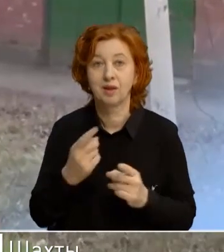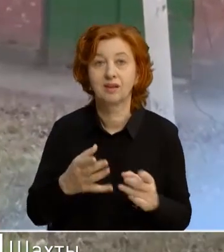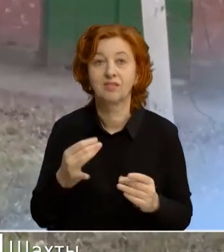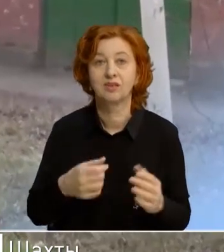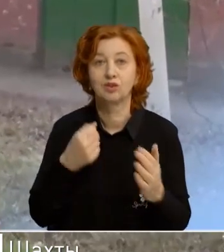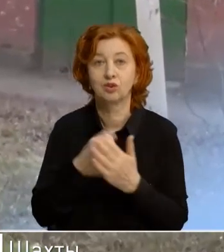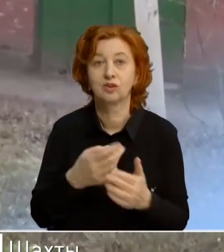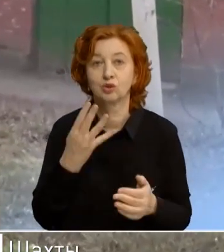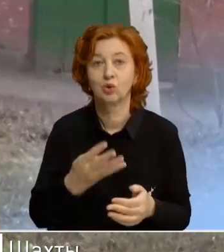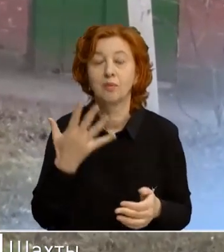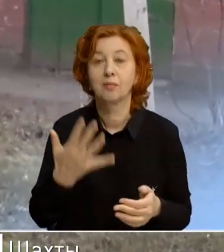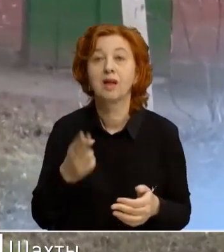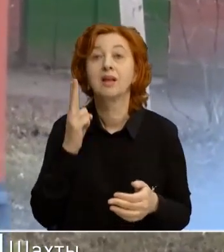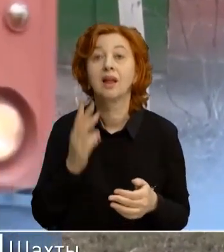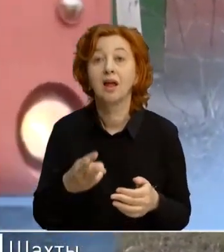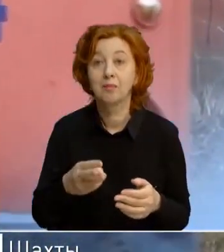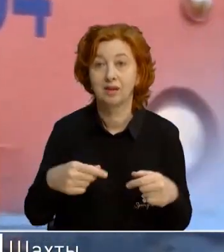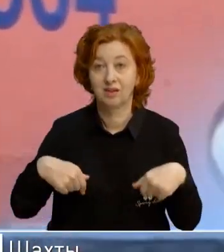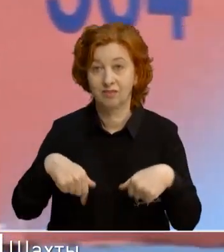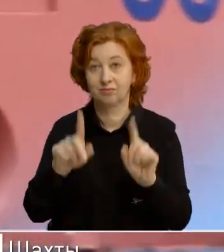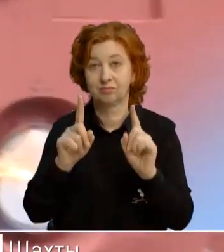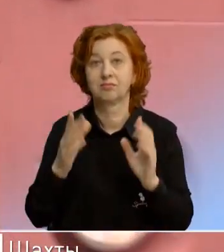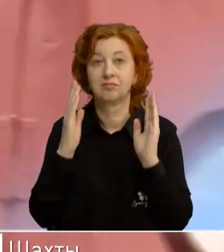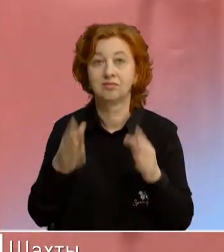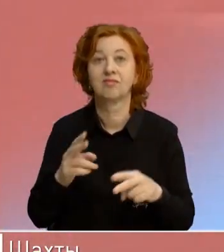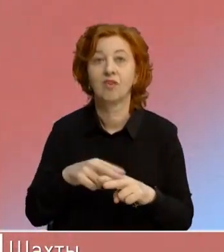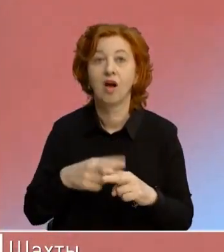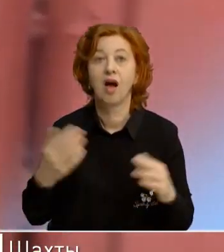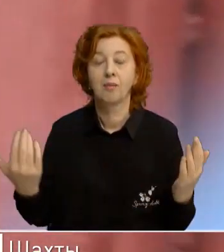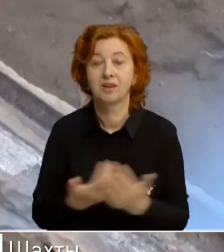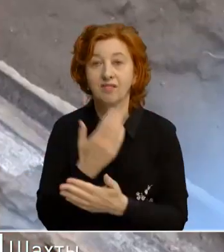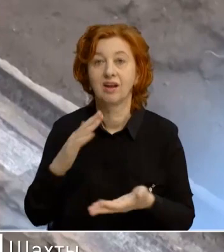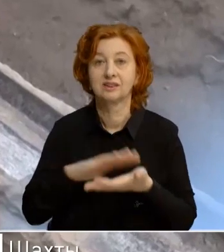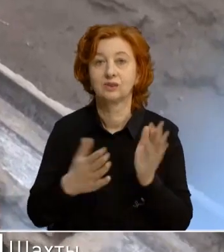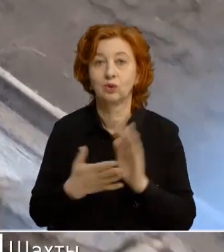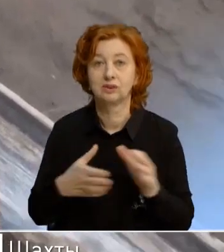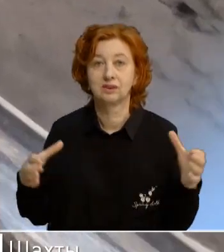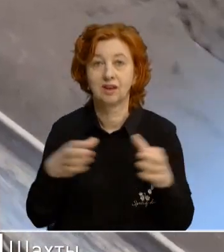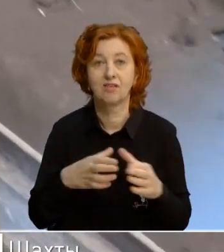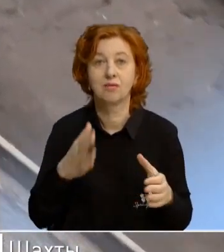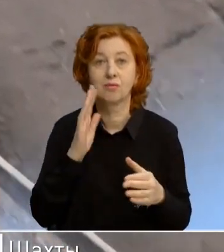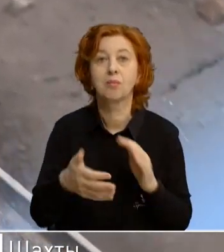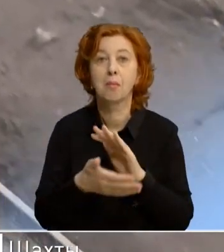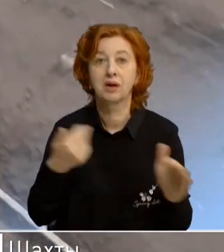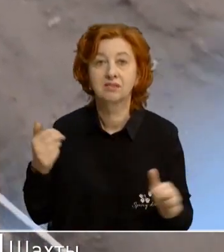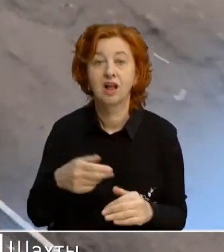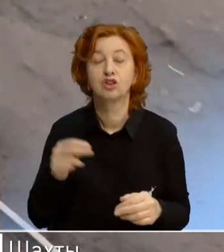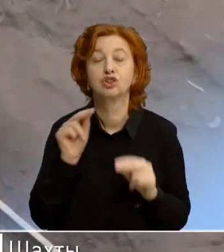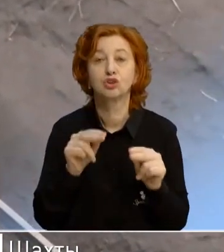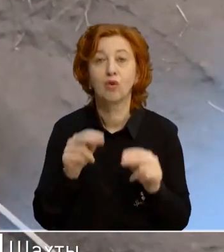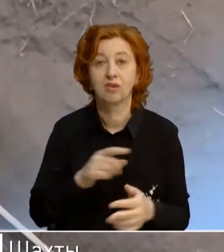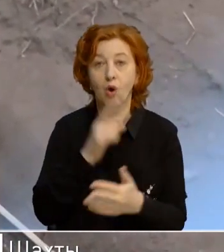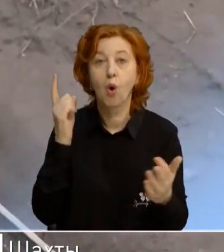модернизация 45 километров трамвайной инфраструктуры и обновление подвижного состава. Василий Голубев призвал чиновников